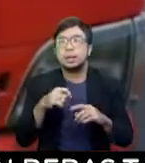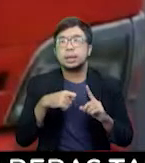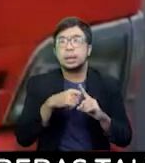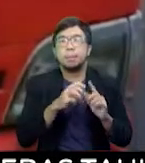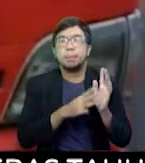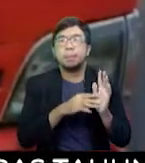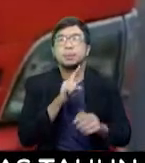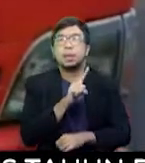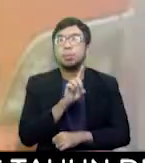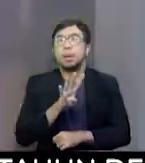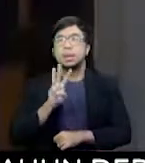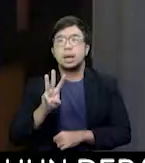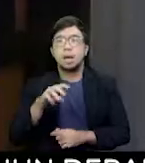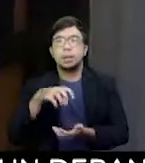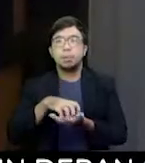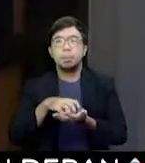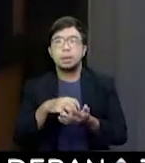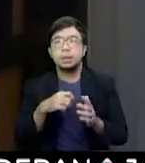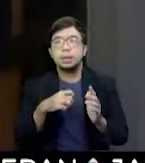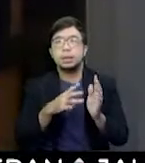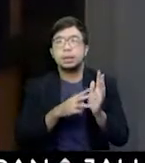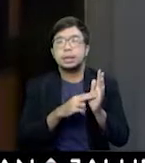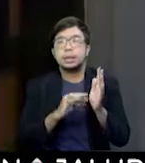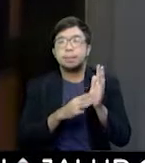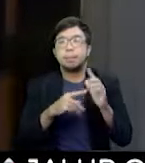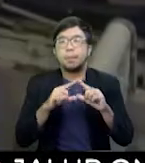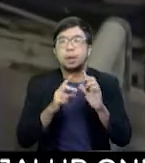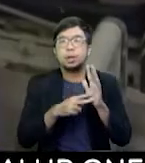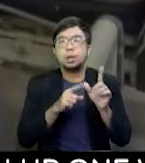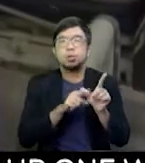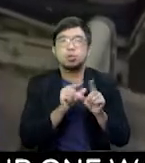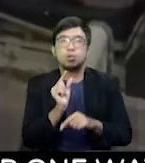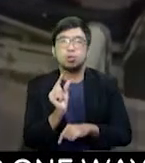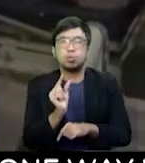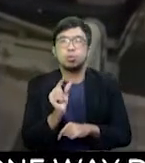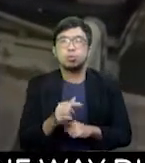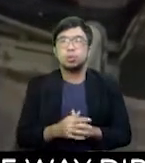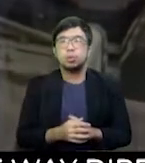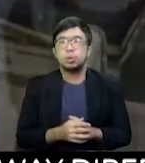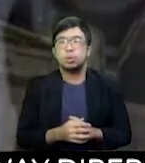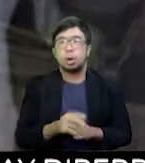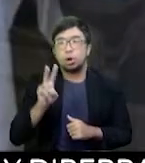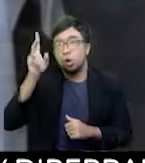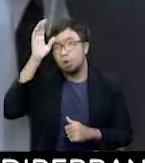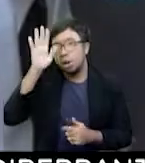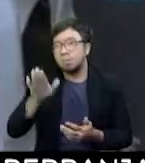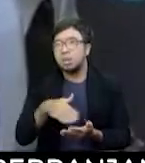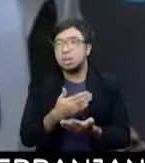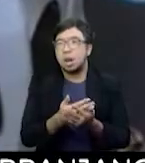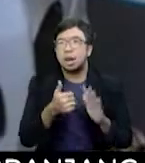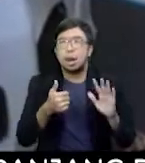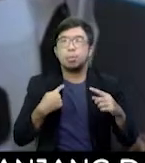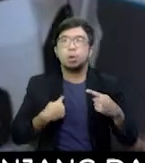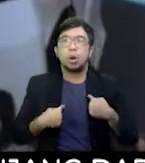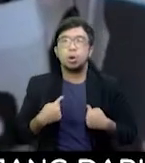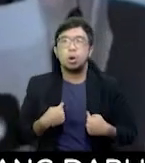136,800 Indramayu, Jawa Barat. Selain 2 orang tewas, 6 penumpang lainnya luka-luka. Kecelakaan terjadi